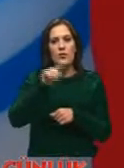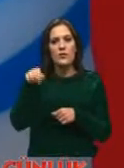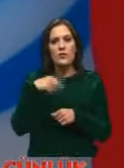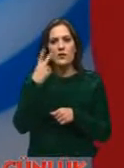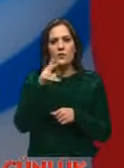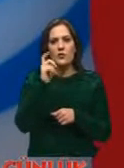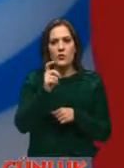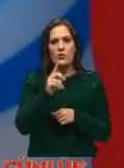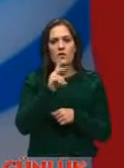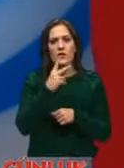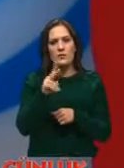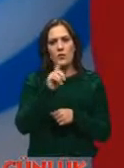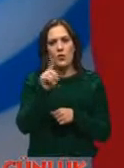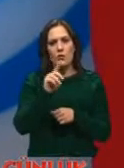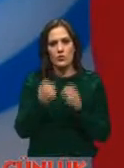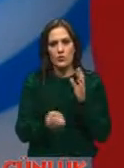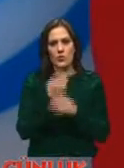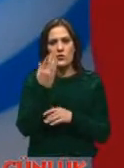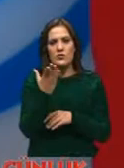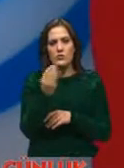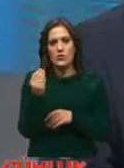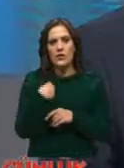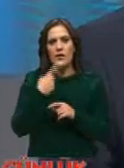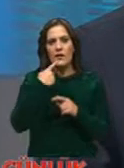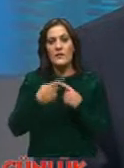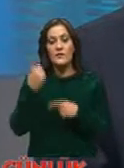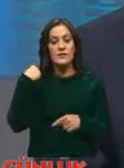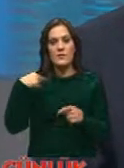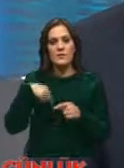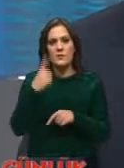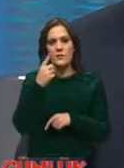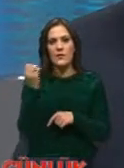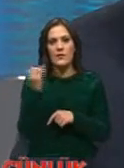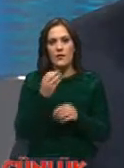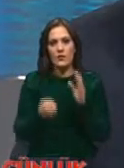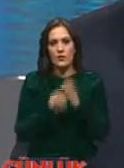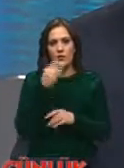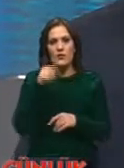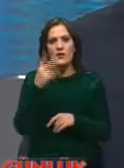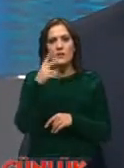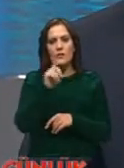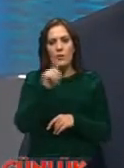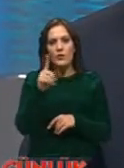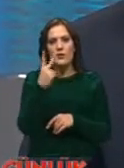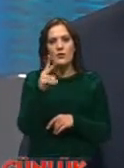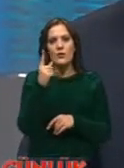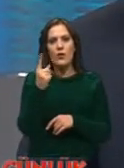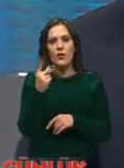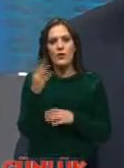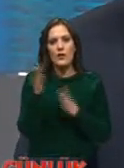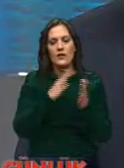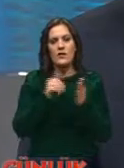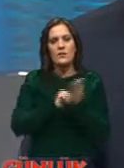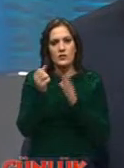2009-2010'da kuruldular. Yani birçoğu. Geçen sene bir tane kuruldu. Yani 2010 ve 2012 arasında